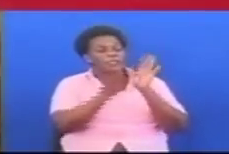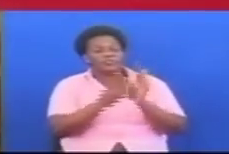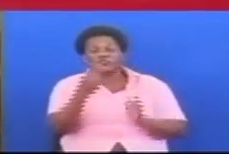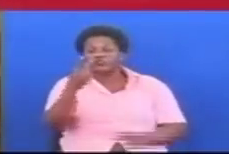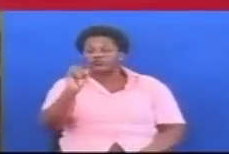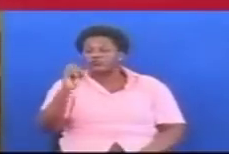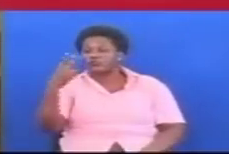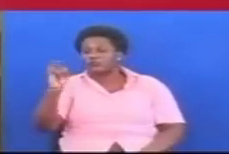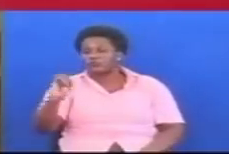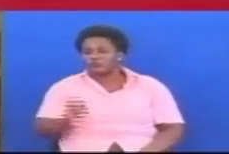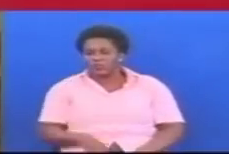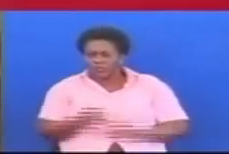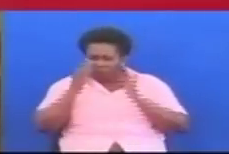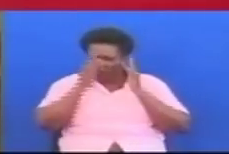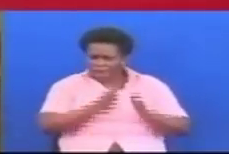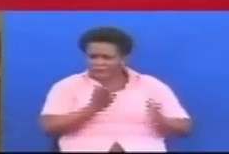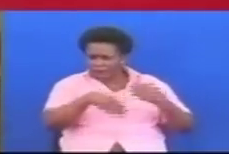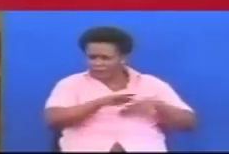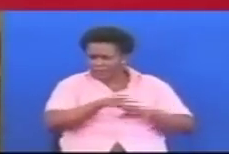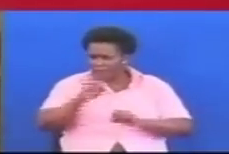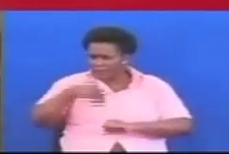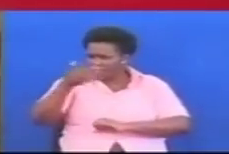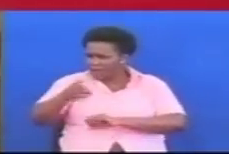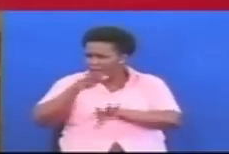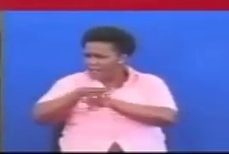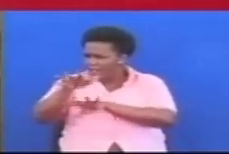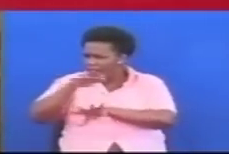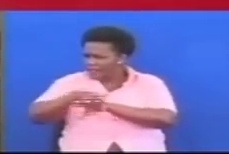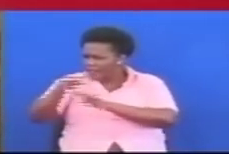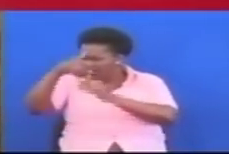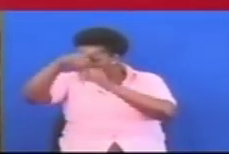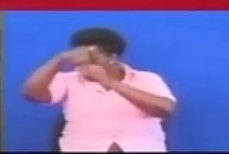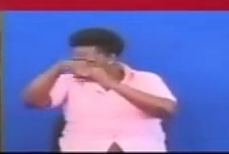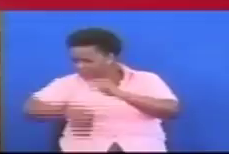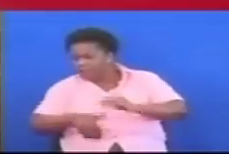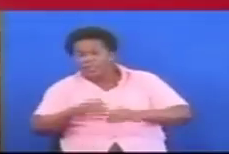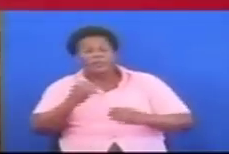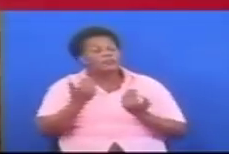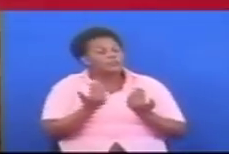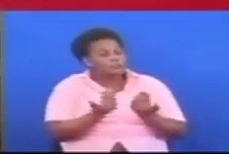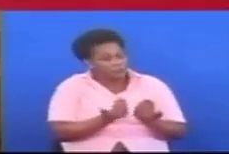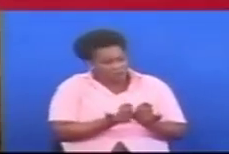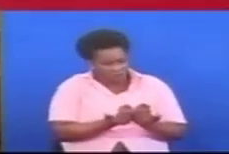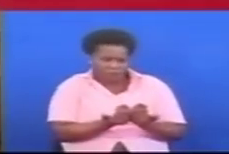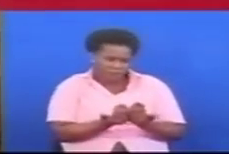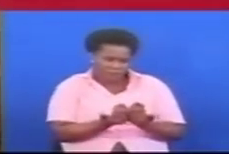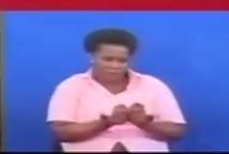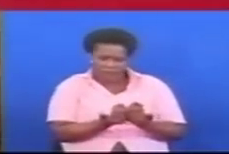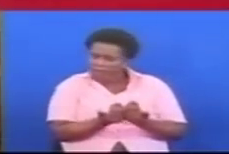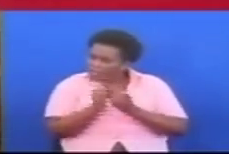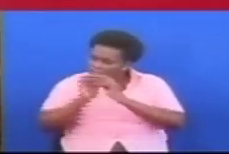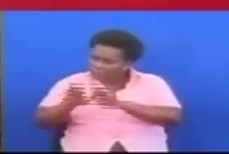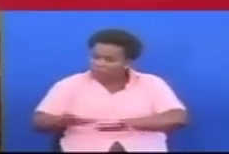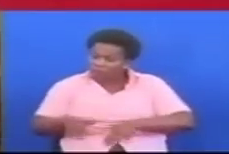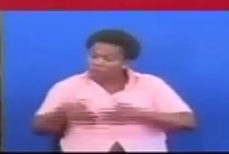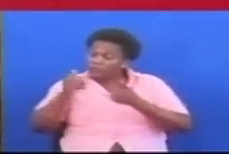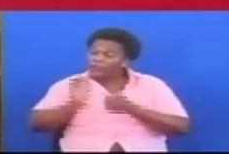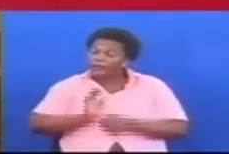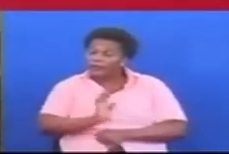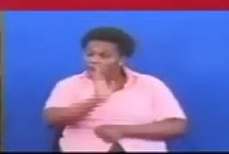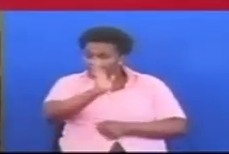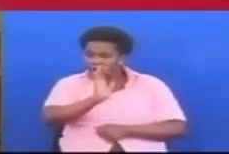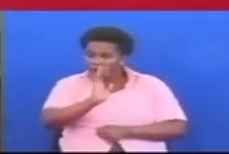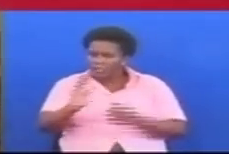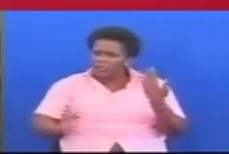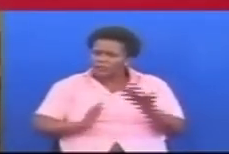2019-2020. Mheshimiwa Mwenyekiti, baada ya maelezo hayo, ninaomba sasa kutoa hoja kwamba bunge lako tukufu liidhinishe jumla